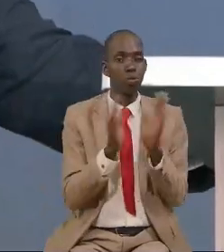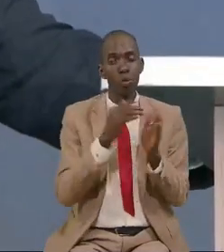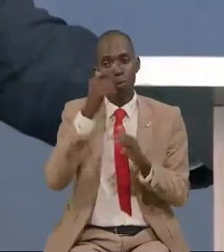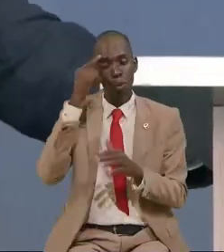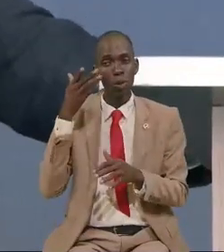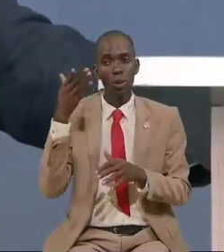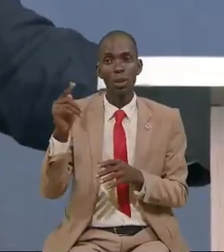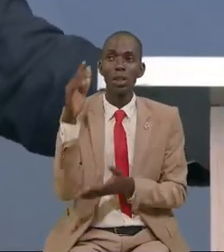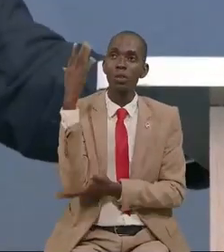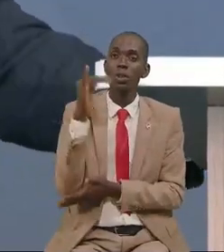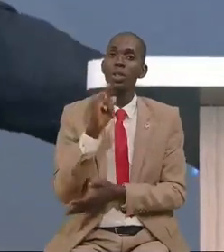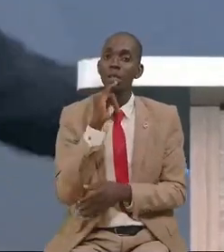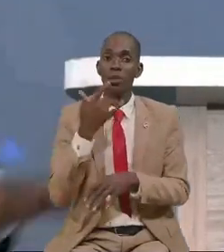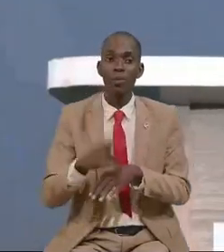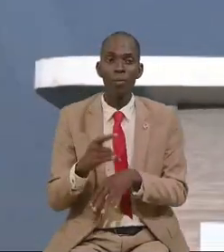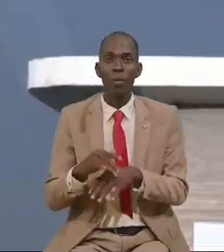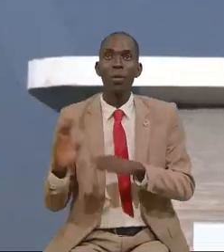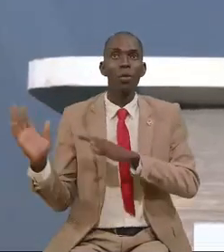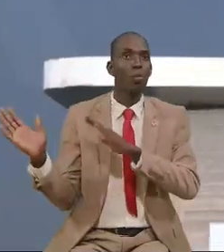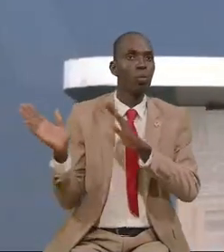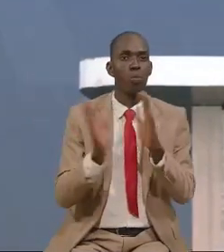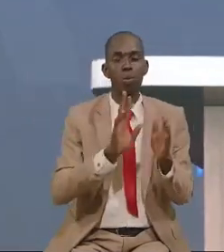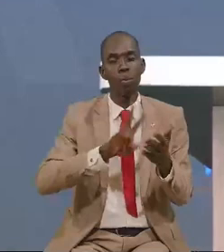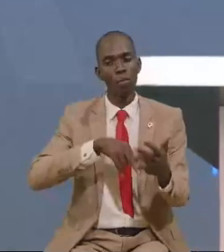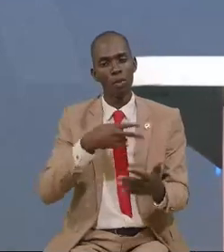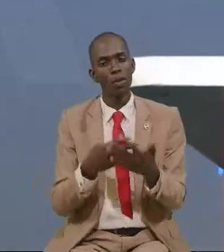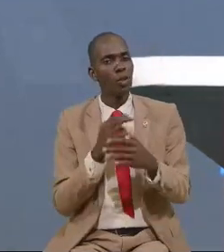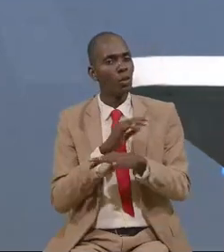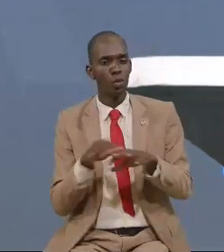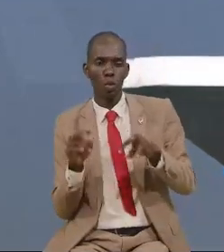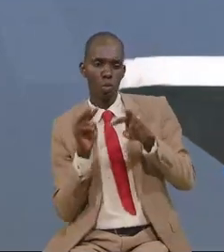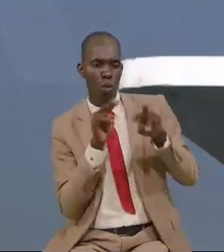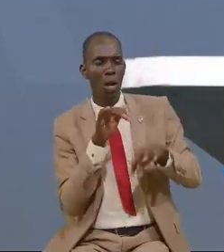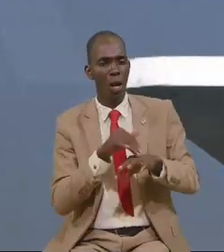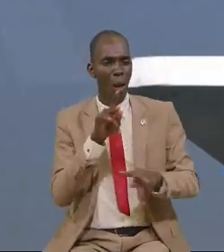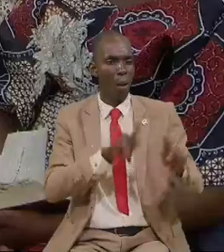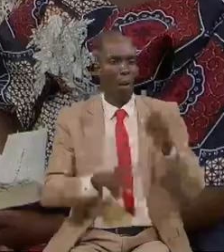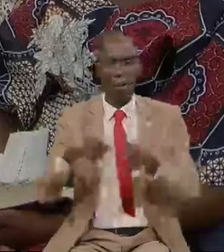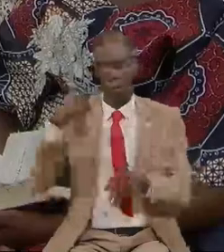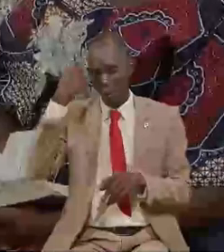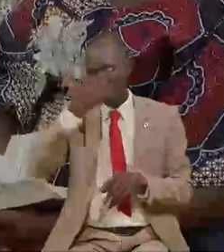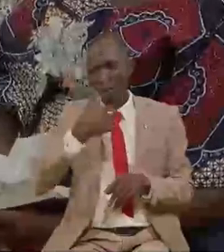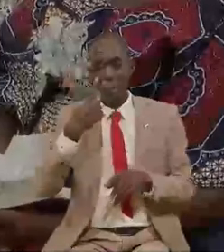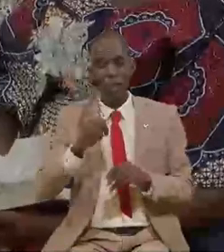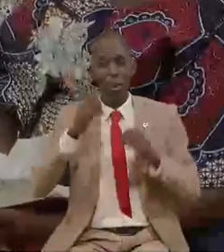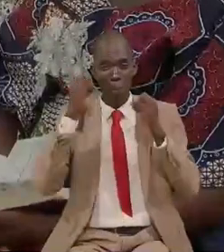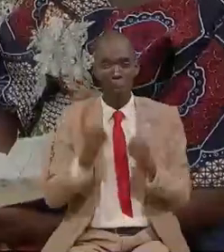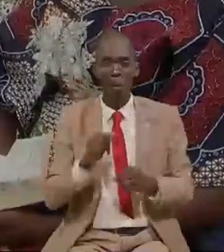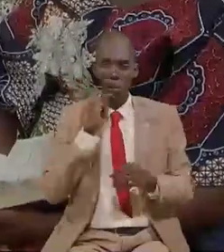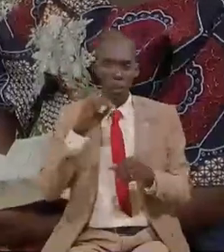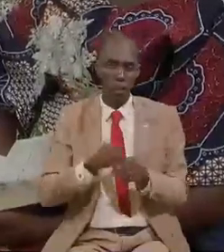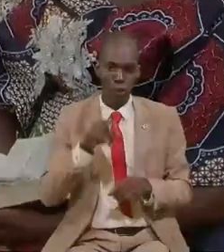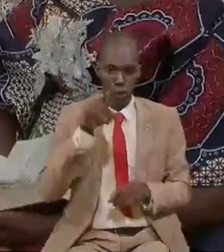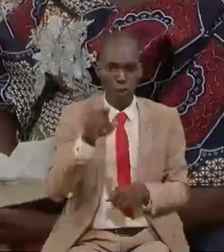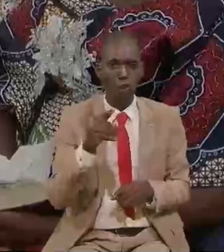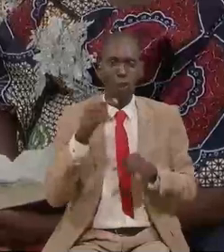est dans l'arbre, l'arbre tombe. Ne regarde pas leur visage. La puissance est au-dedans de toi. La puissance n'est